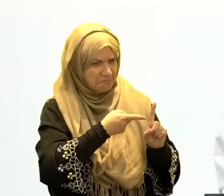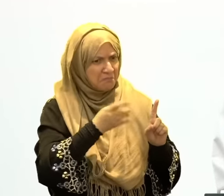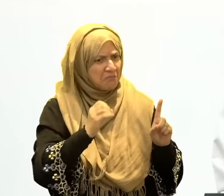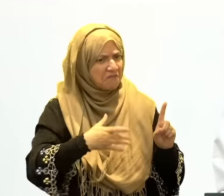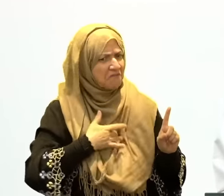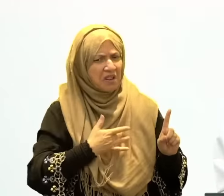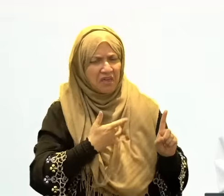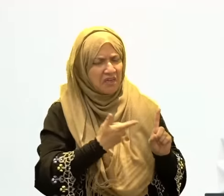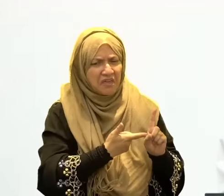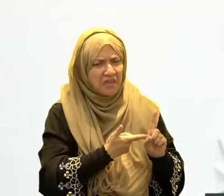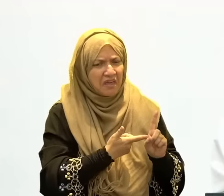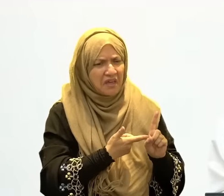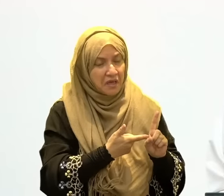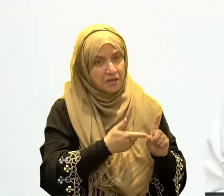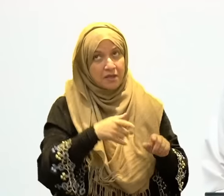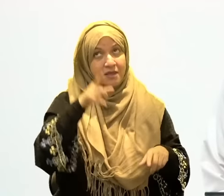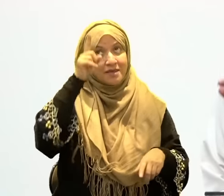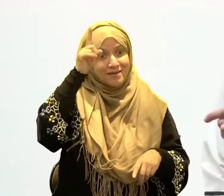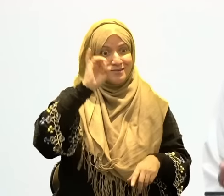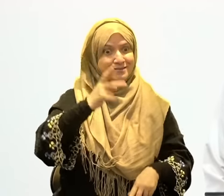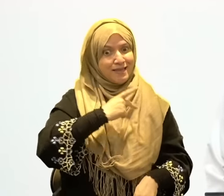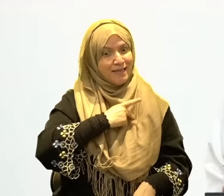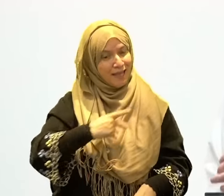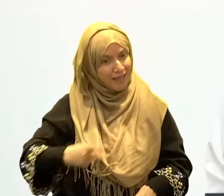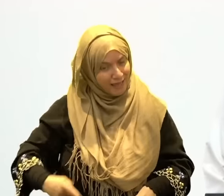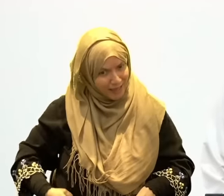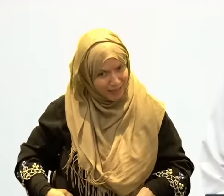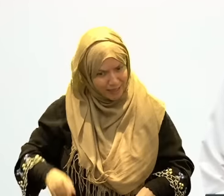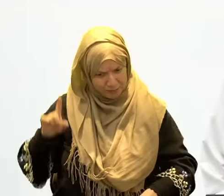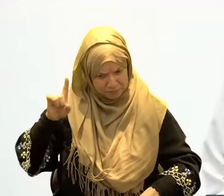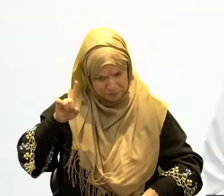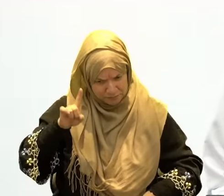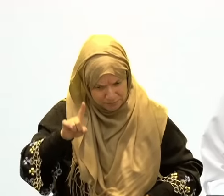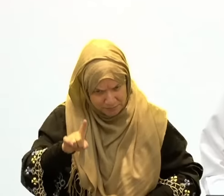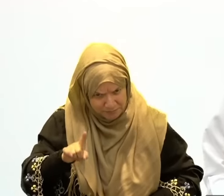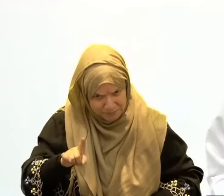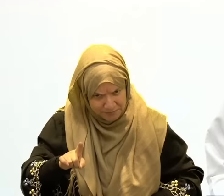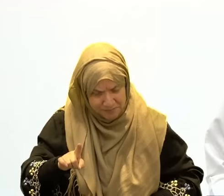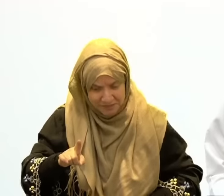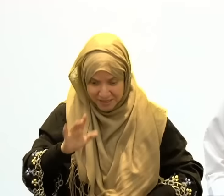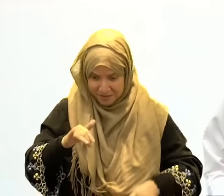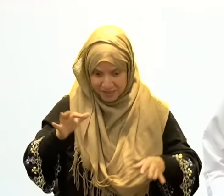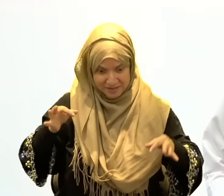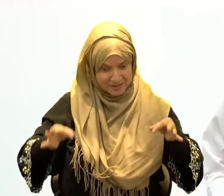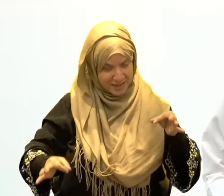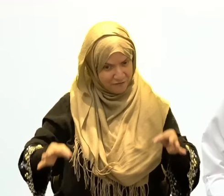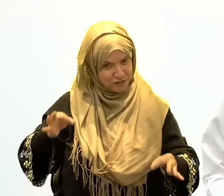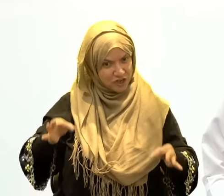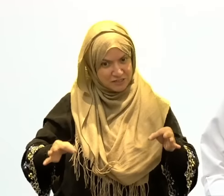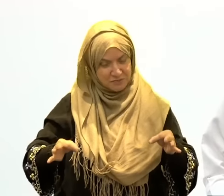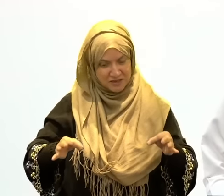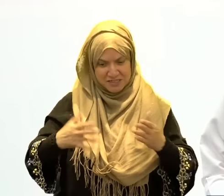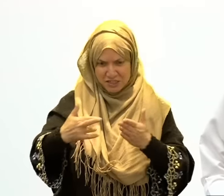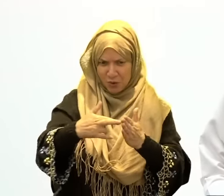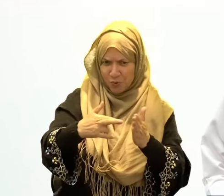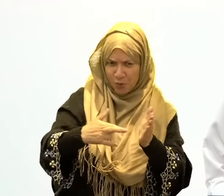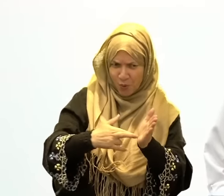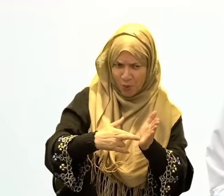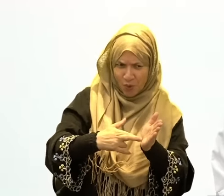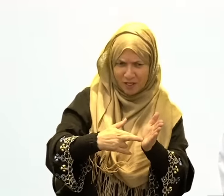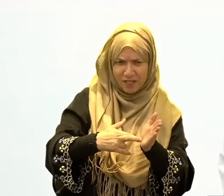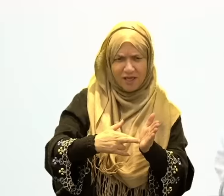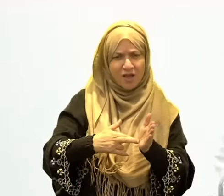عَيْنَاهُ. A person who remembered Allah in private, and then their eyes welled with tears. That person